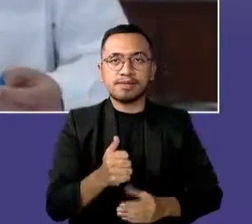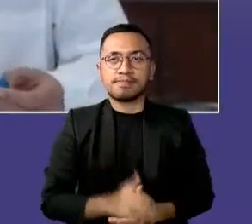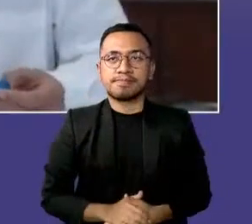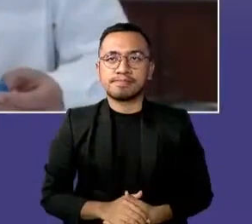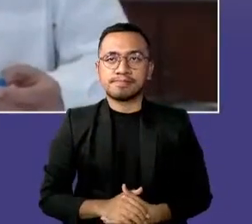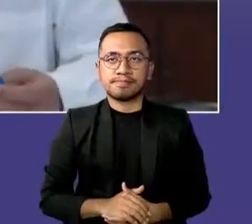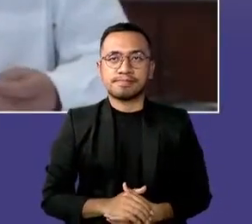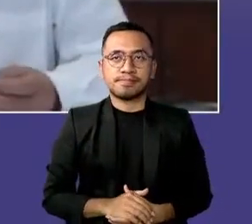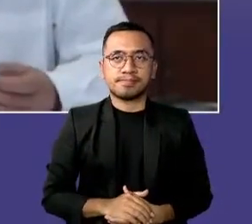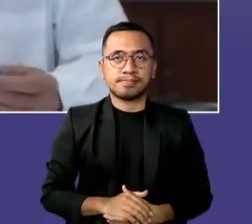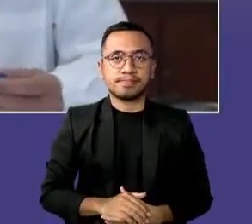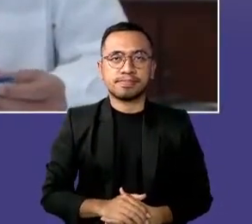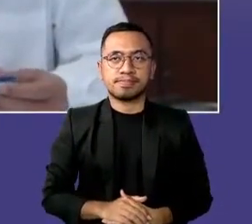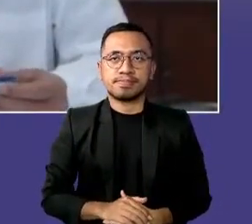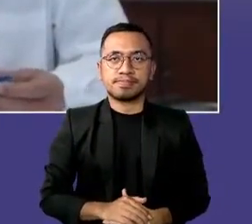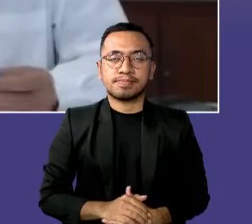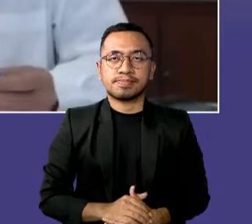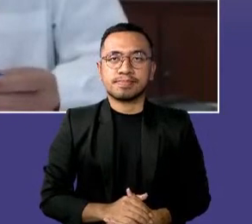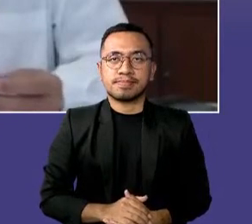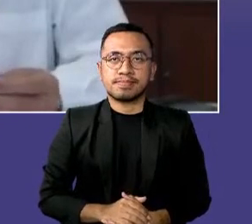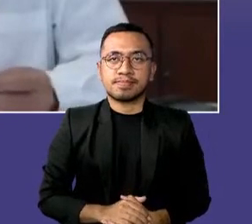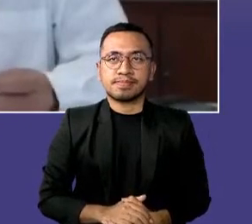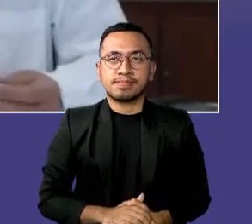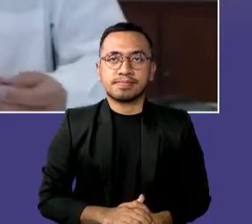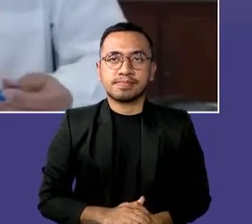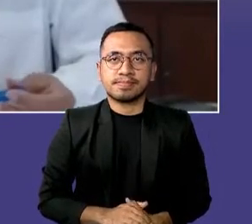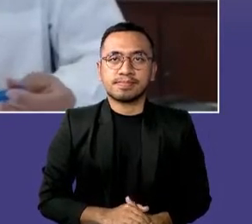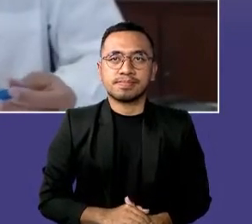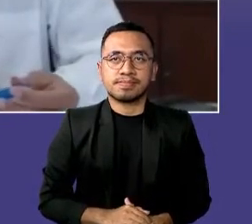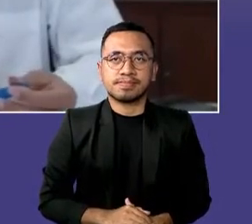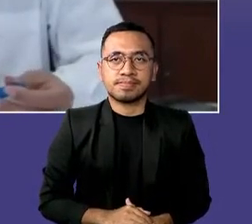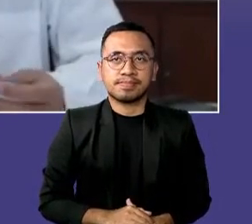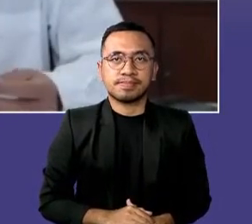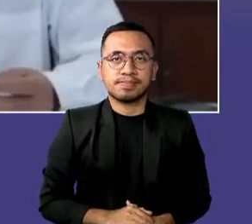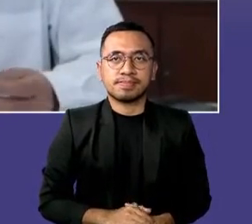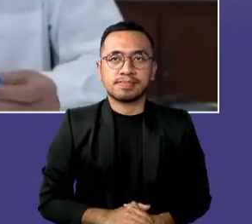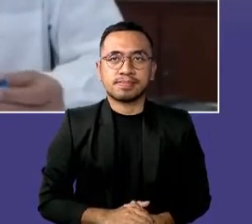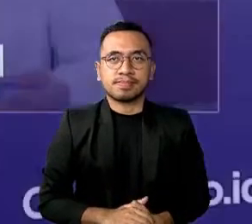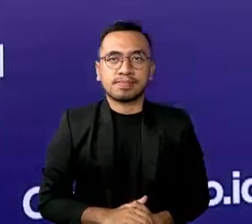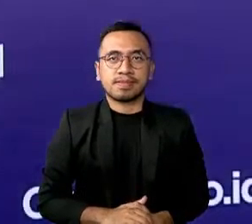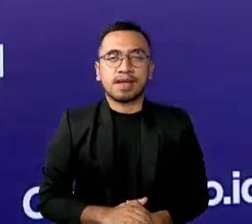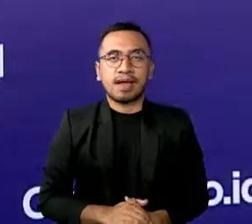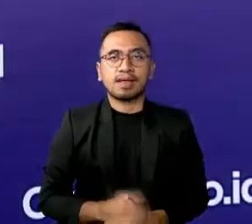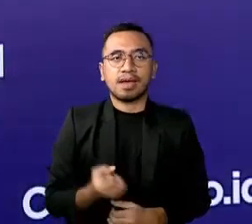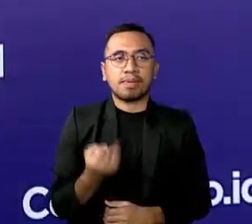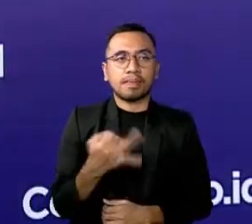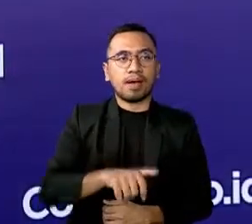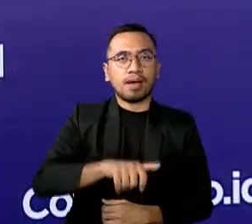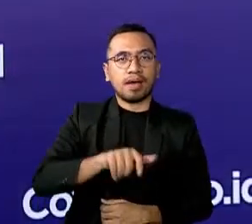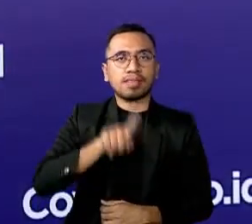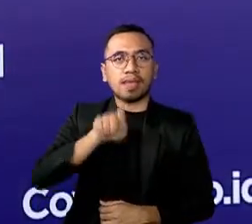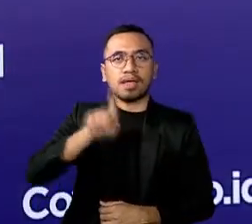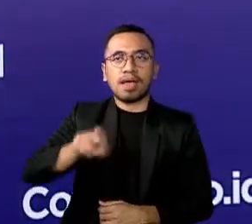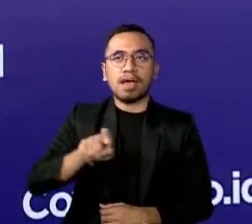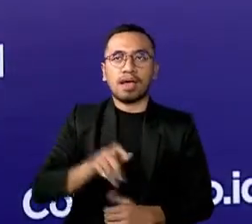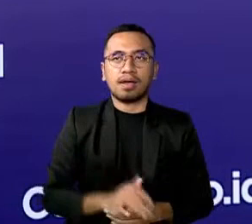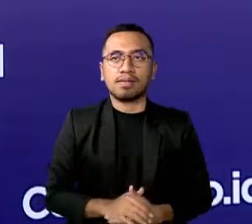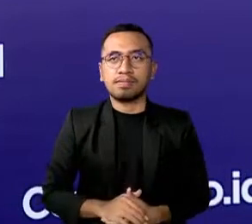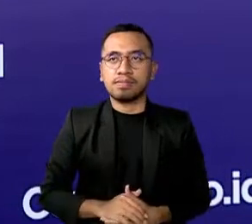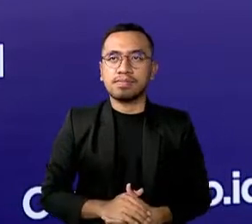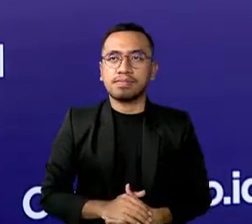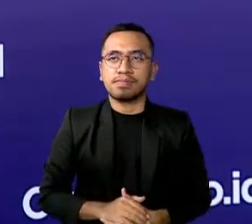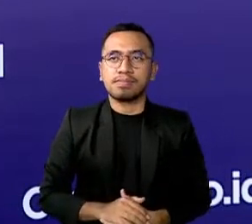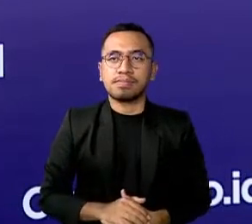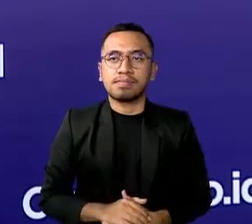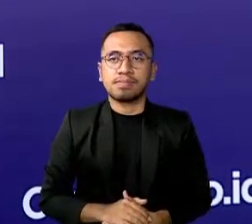Nisa sekaligus itu perjumpaan kita ini kita akan bacakan beberapa pertanyaan nih dari media ya Ini pertanyaan dari